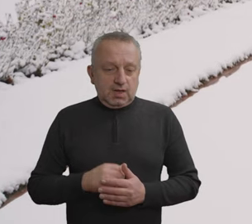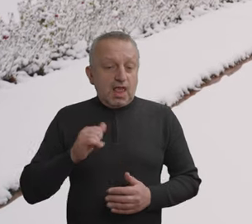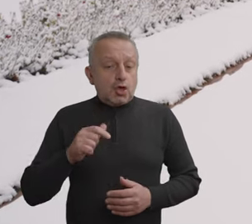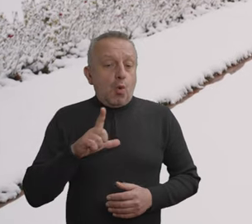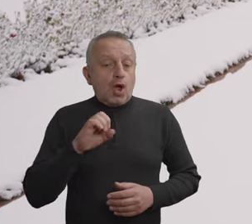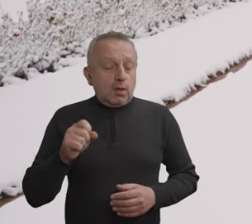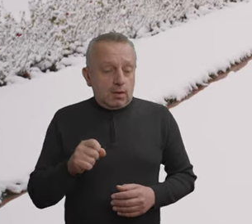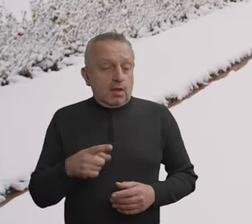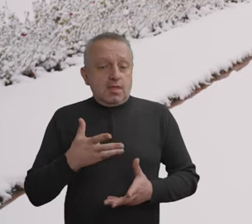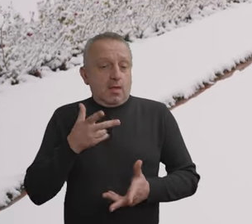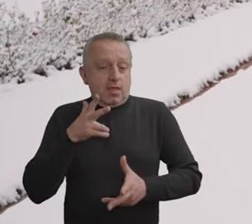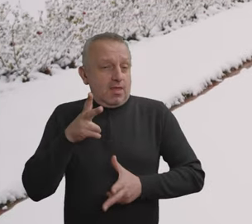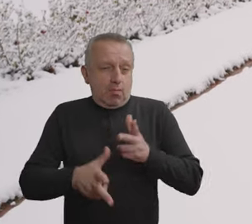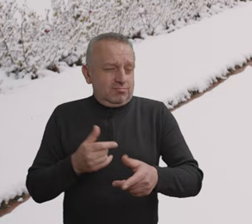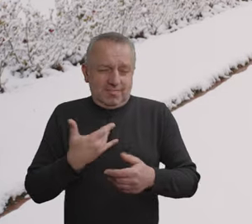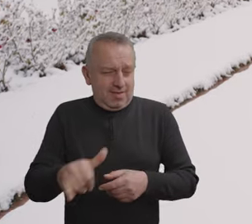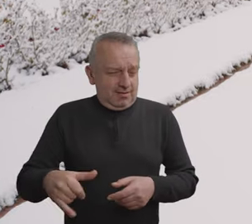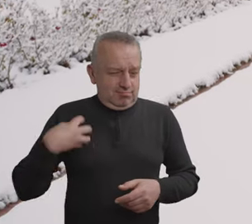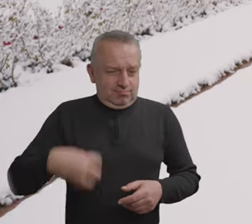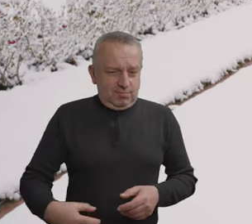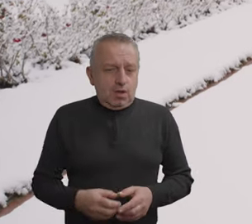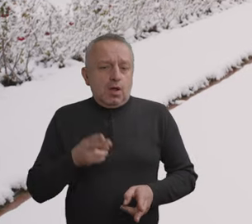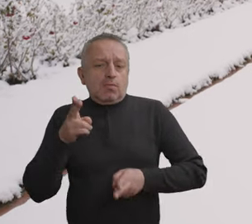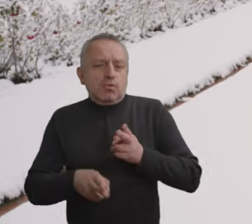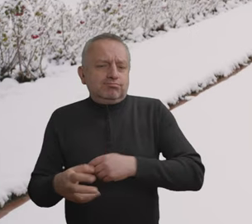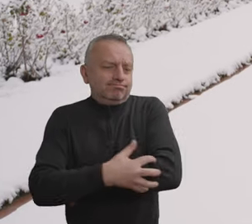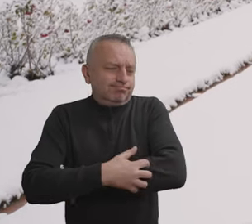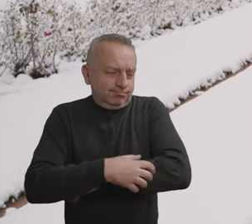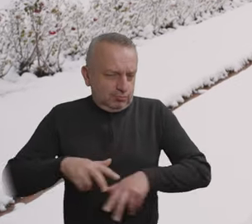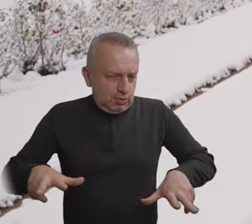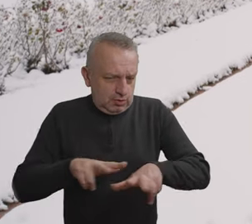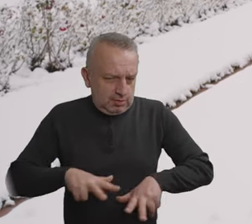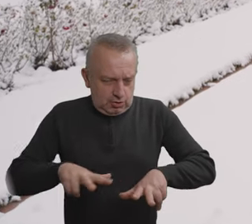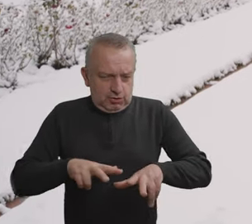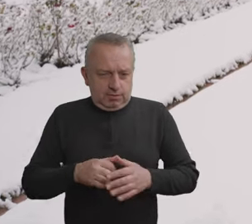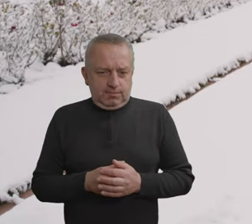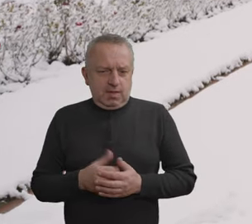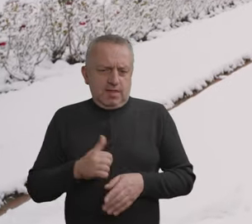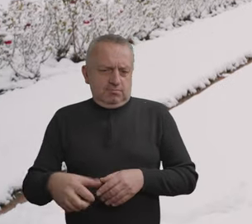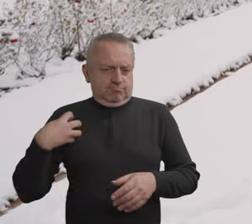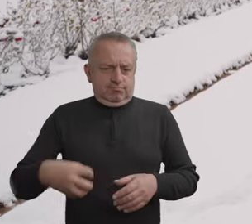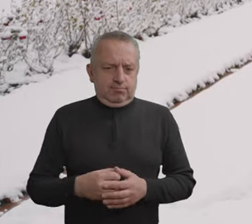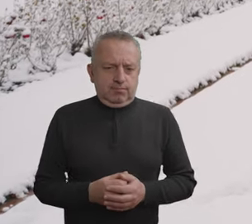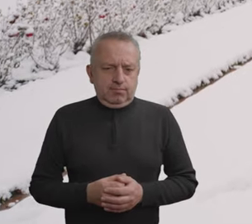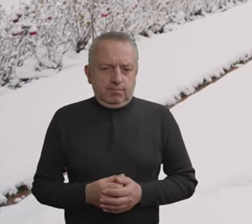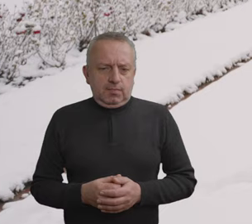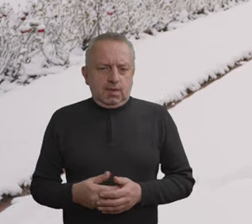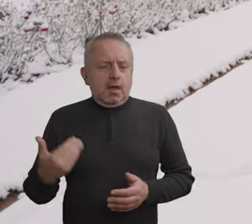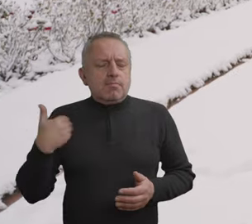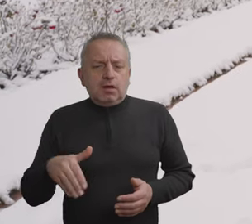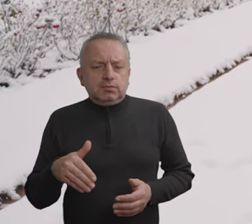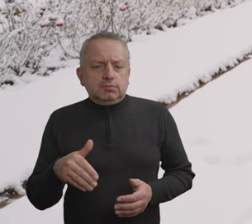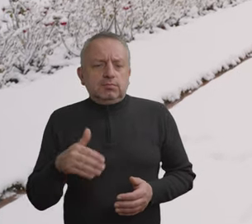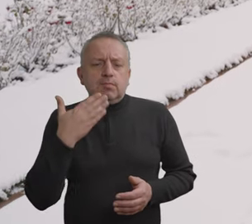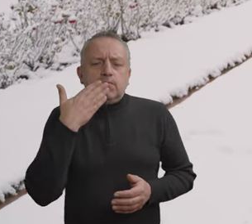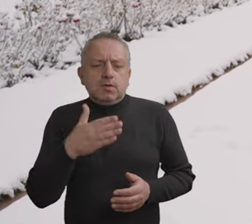Ignacy Łukasiewicz co prawda nie był pochodzenia arystokratycznego, pochodził z zubożałej rodziny szlacheckiej, był mocno związany z